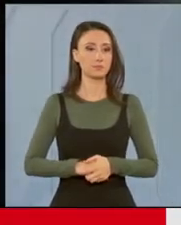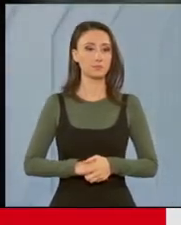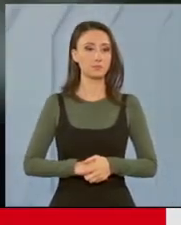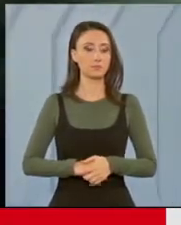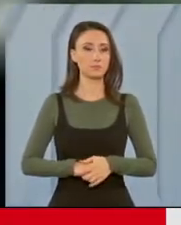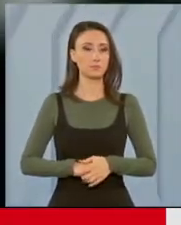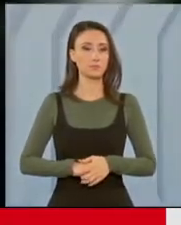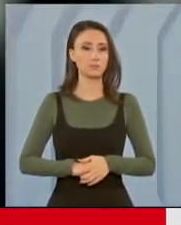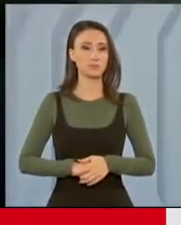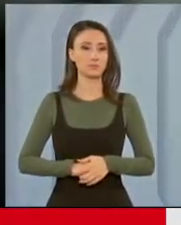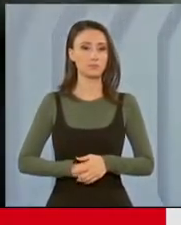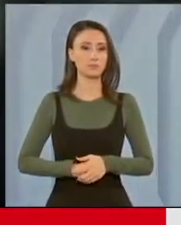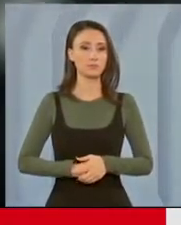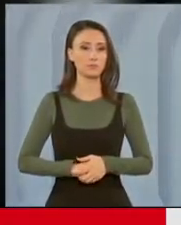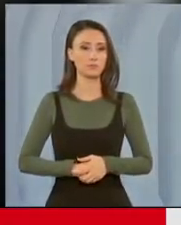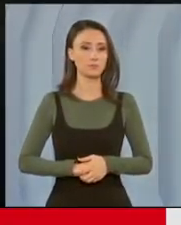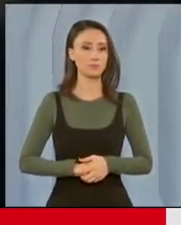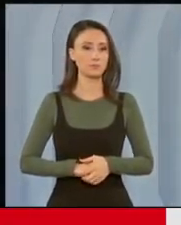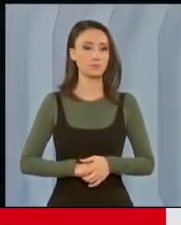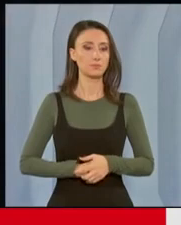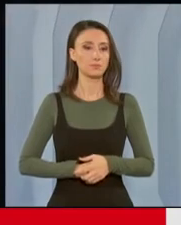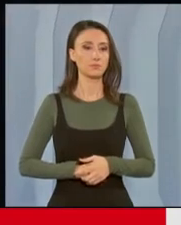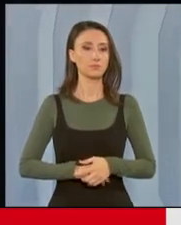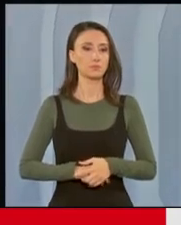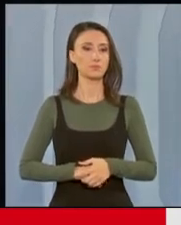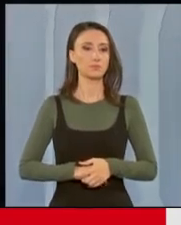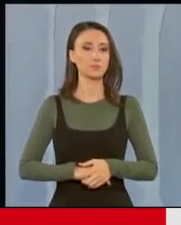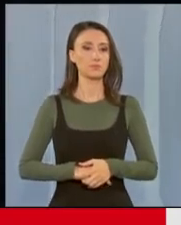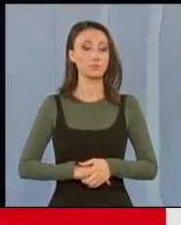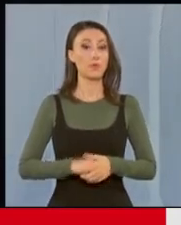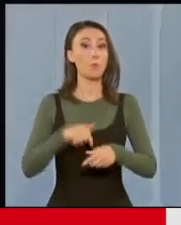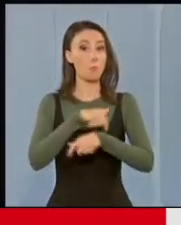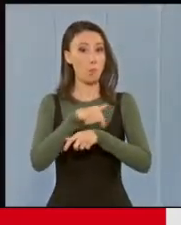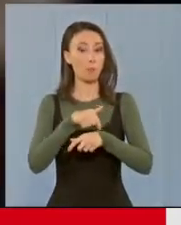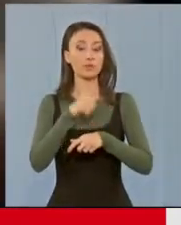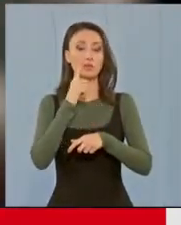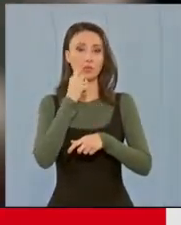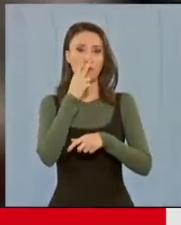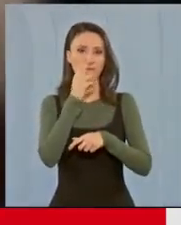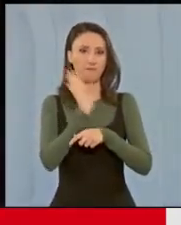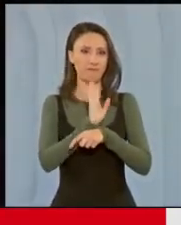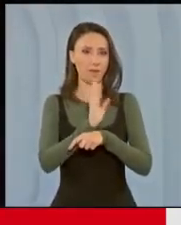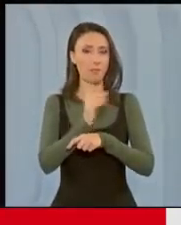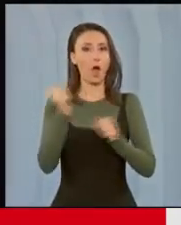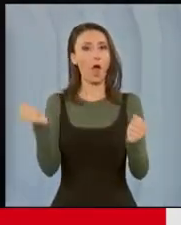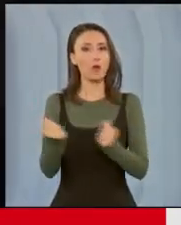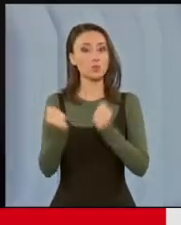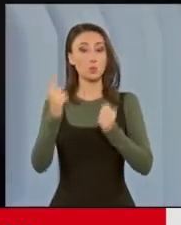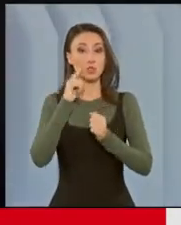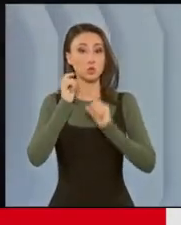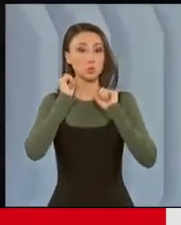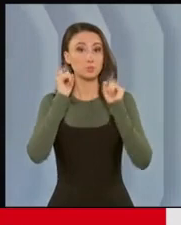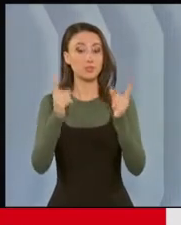mea cu scenele care par a fi desprinse din filmele de acțiune au fost